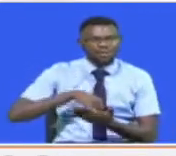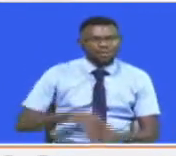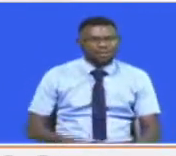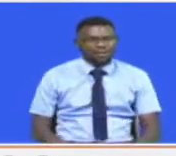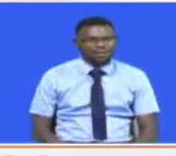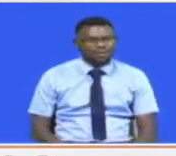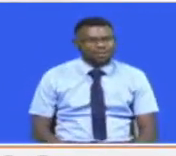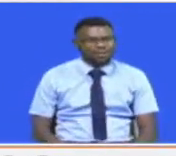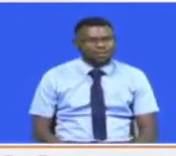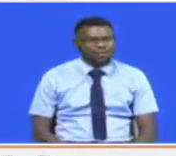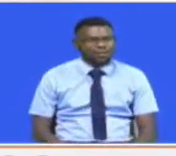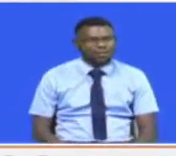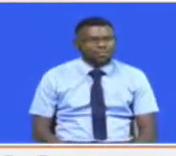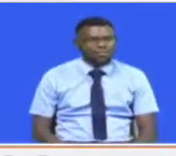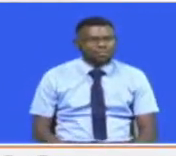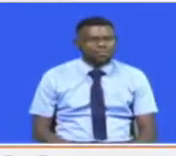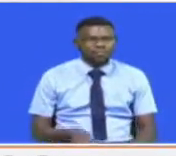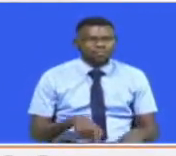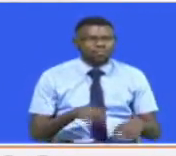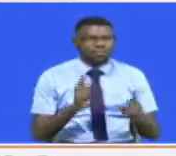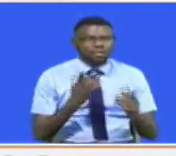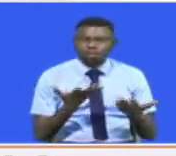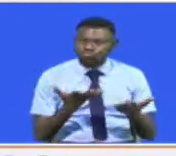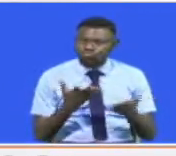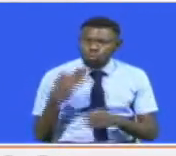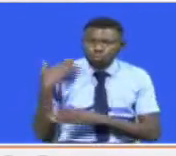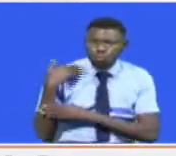Amesema vile ameanza kucharaza majambazi